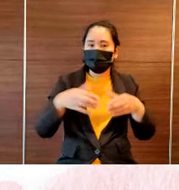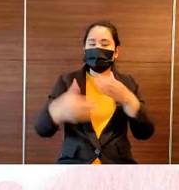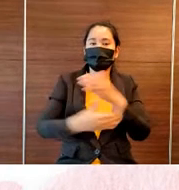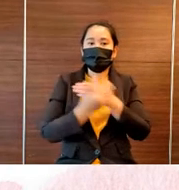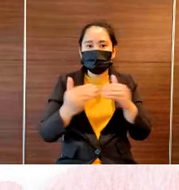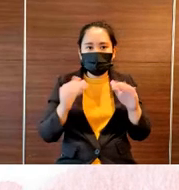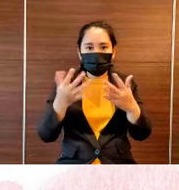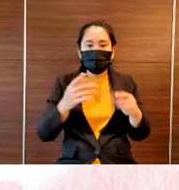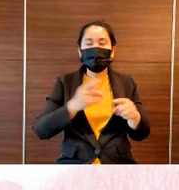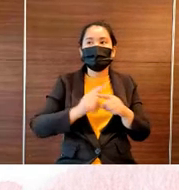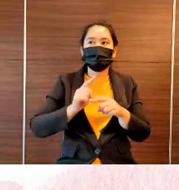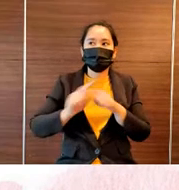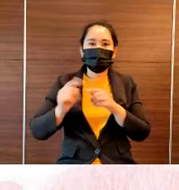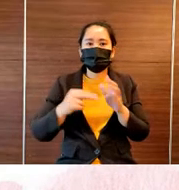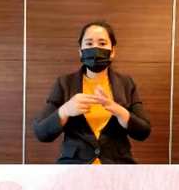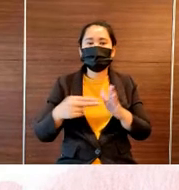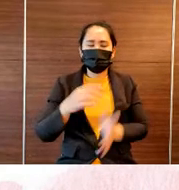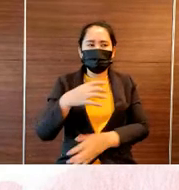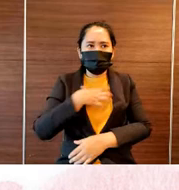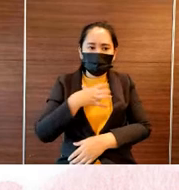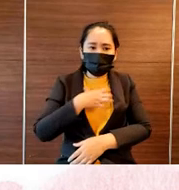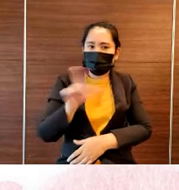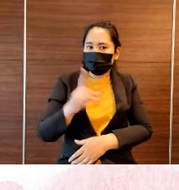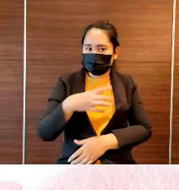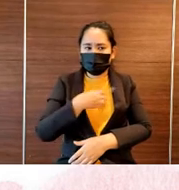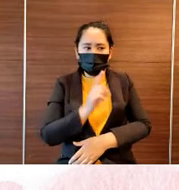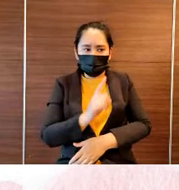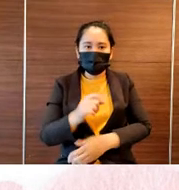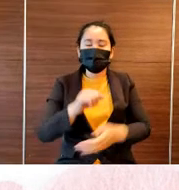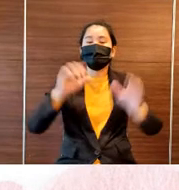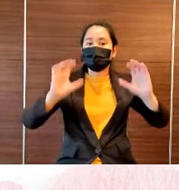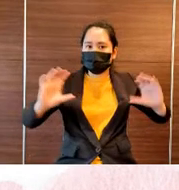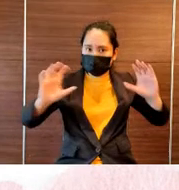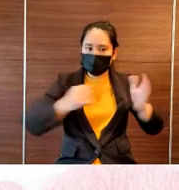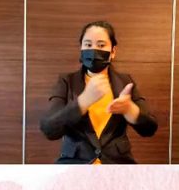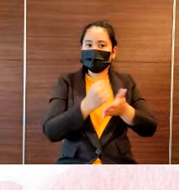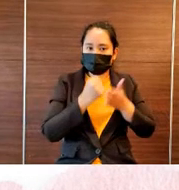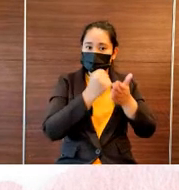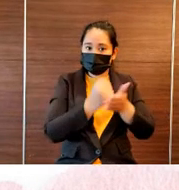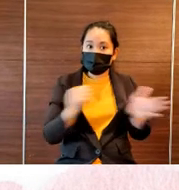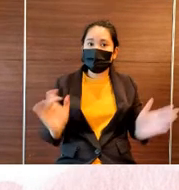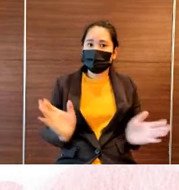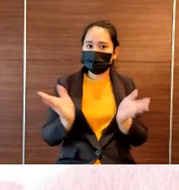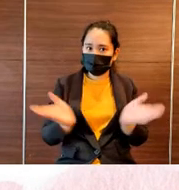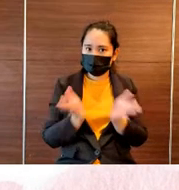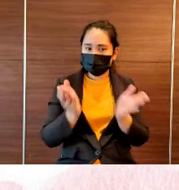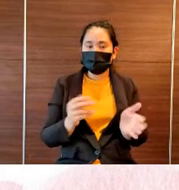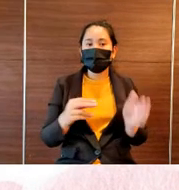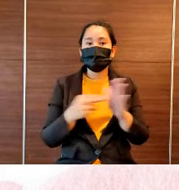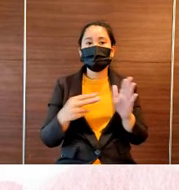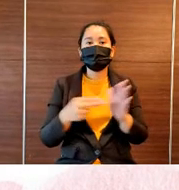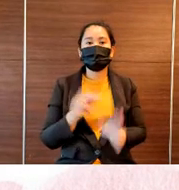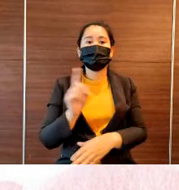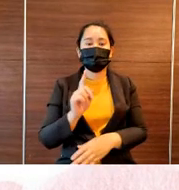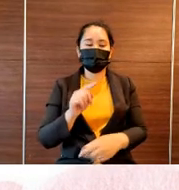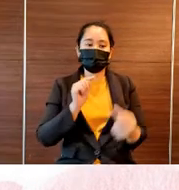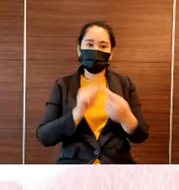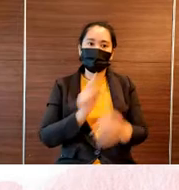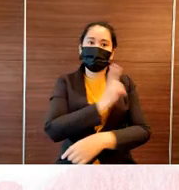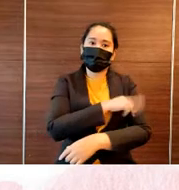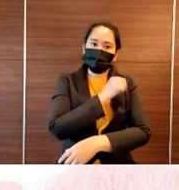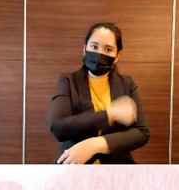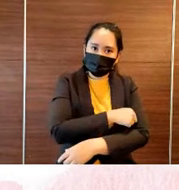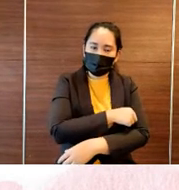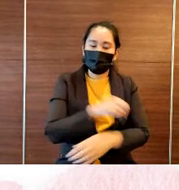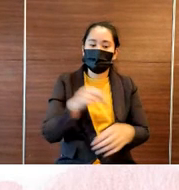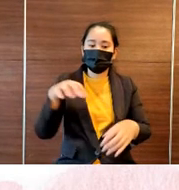การนะเป็นสิ่งที่เขาต้องการอะไรก็ควรจะมีรับให้บริการนะครับไม่ใช่เพียงแต่ว่าสถานบริการหรือโรงพยาบาล